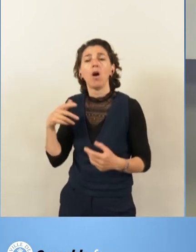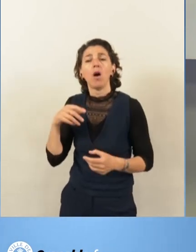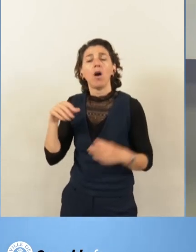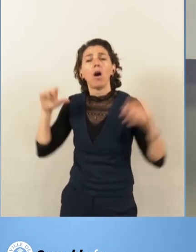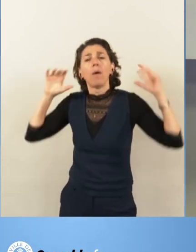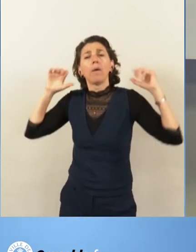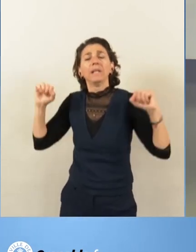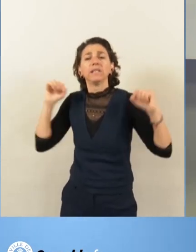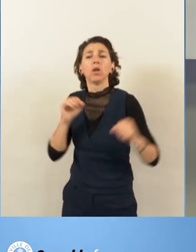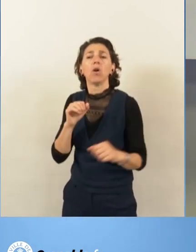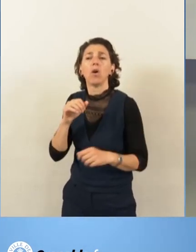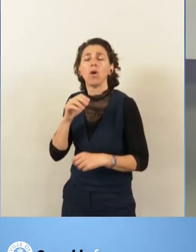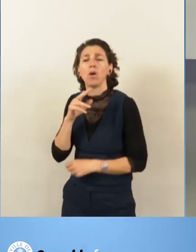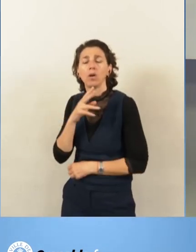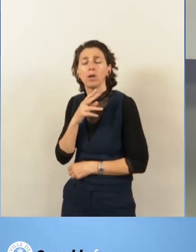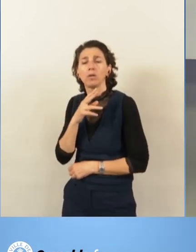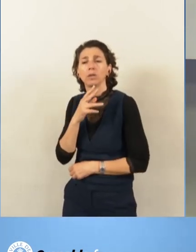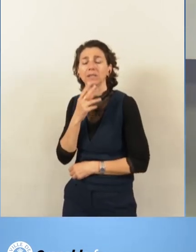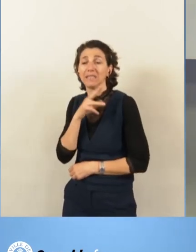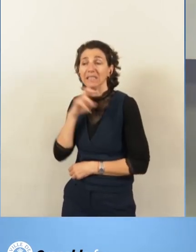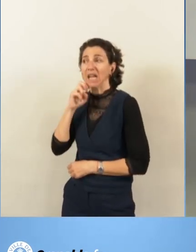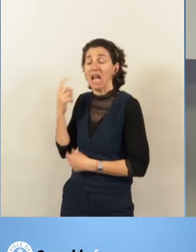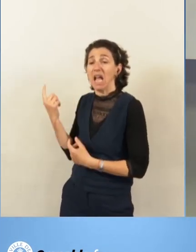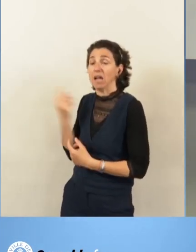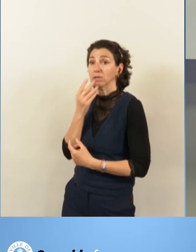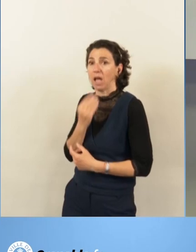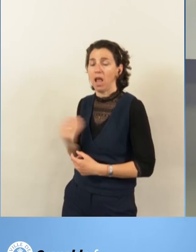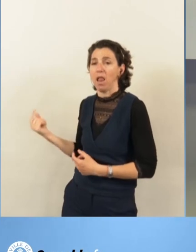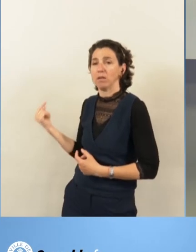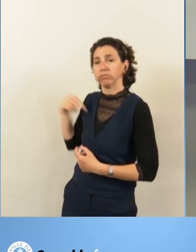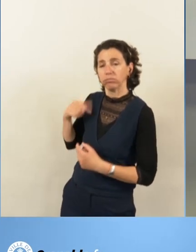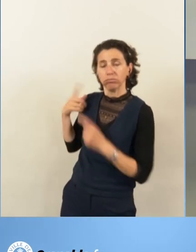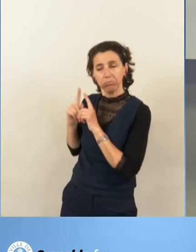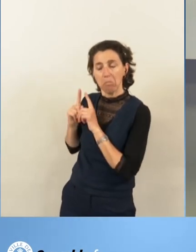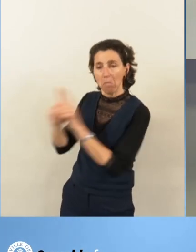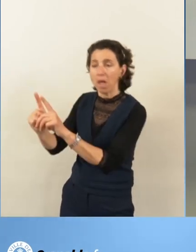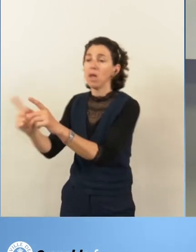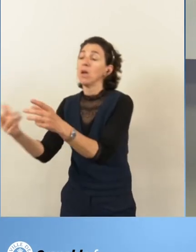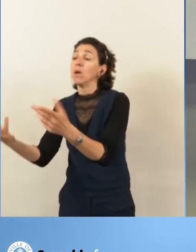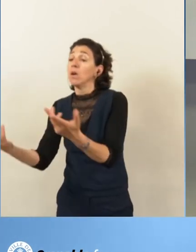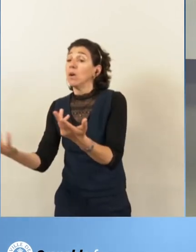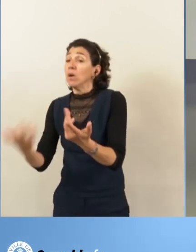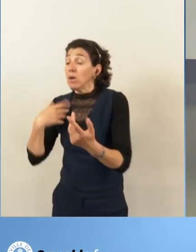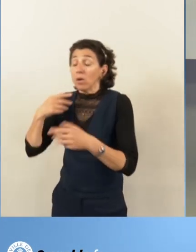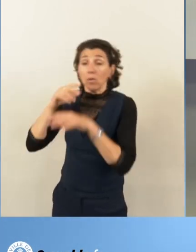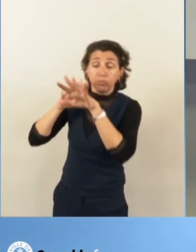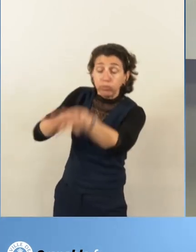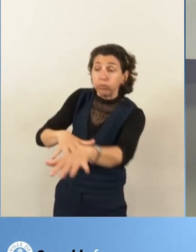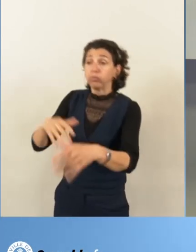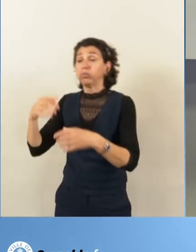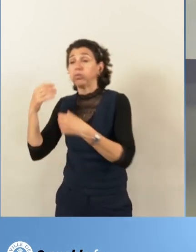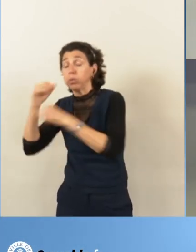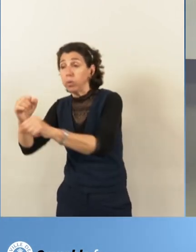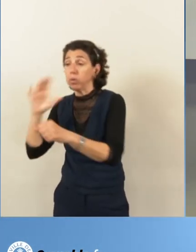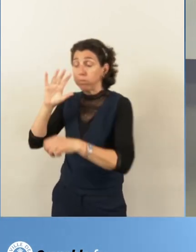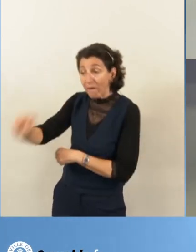voilà j'ai été voir les bons les manifestations pour le contre la loi justice là-bas